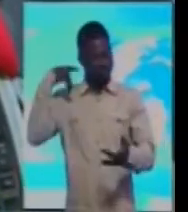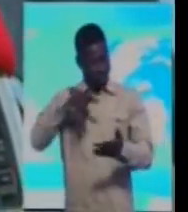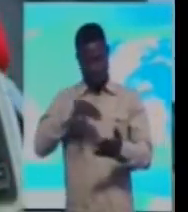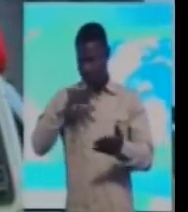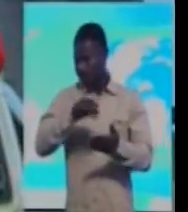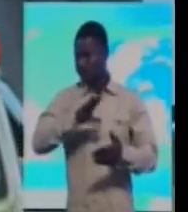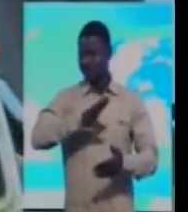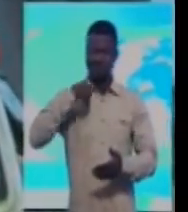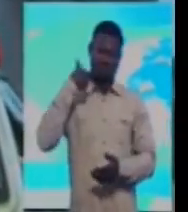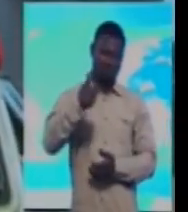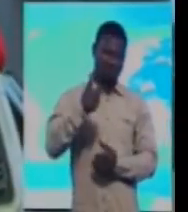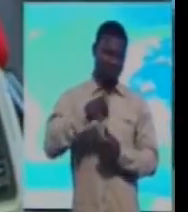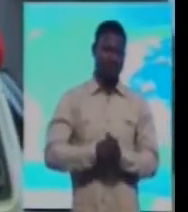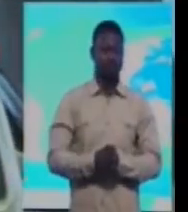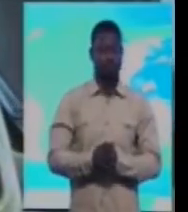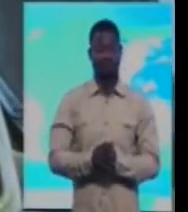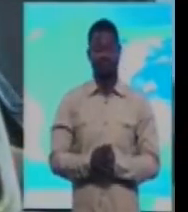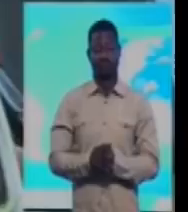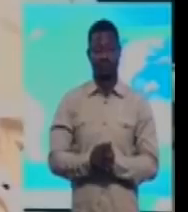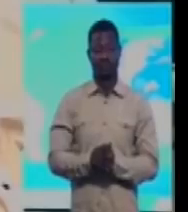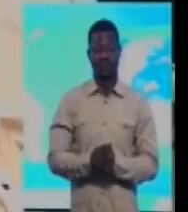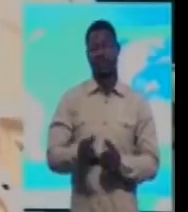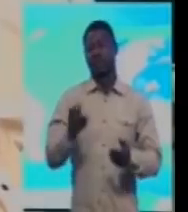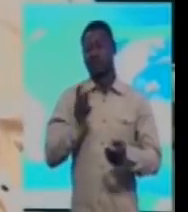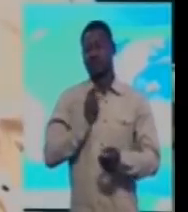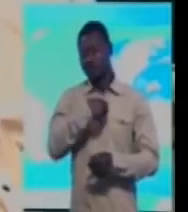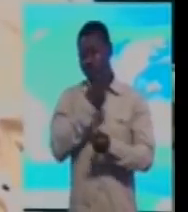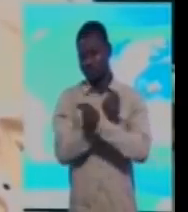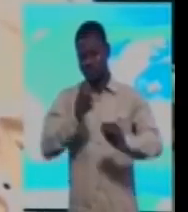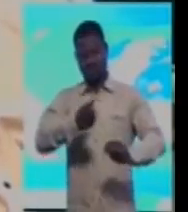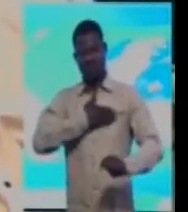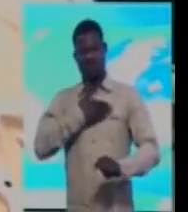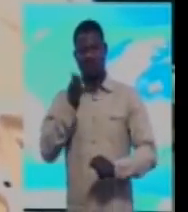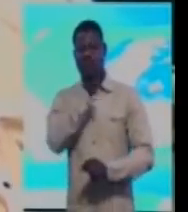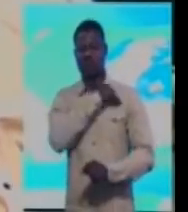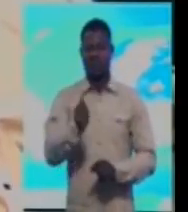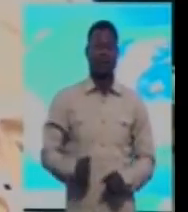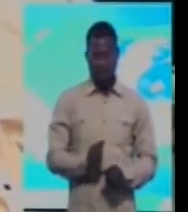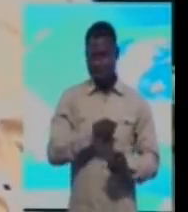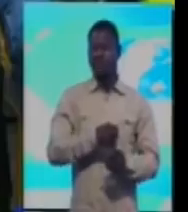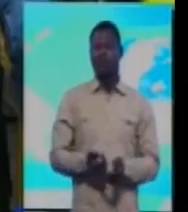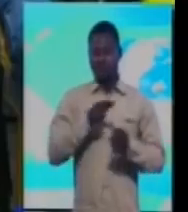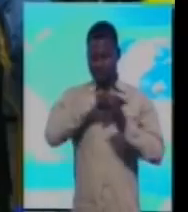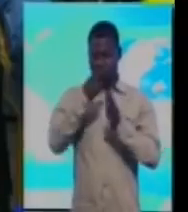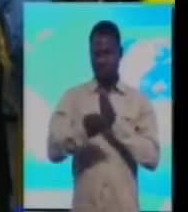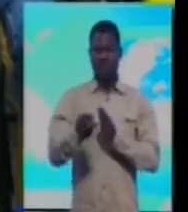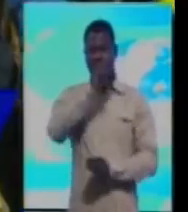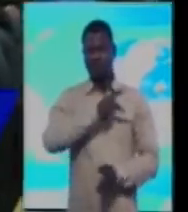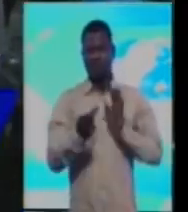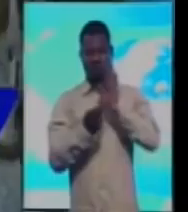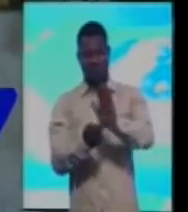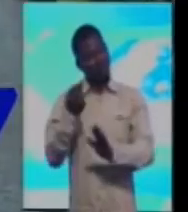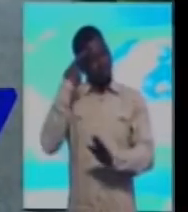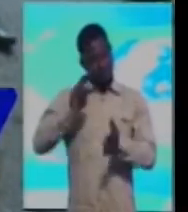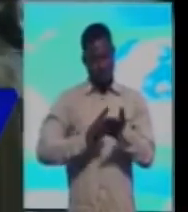très bien pour ce genre d'études et on est très content. Ces résultats seront publiés dans les articles scientifiques pour